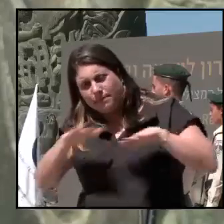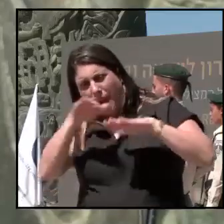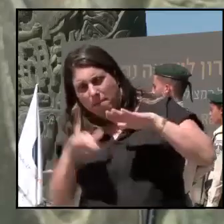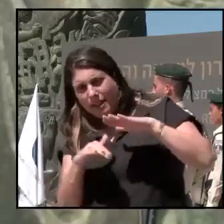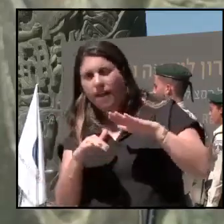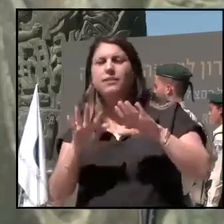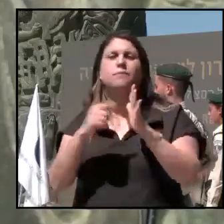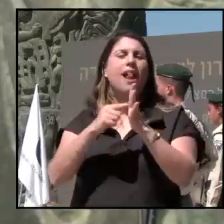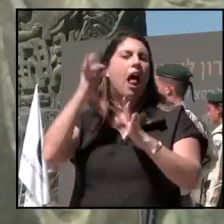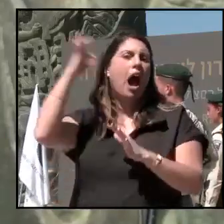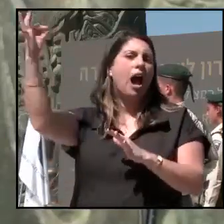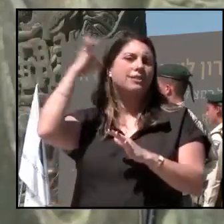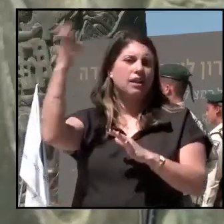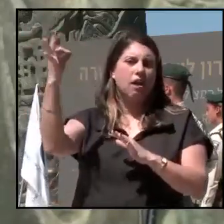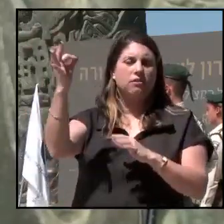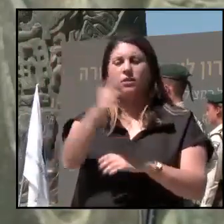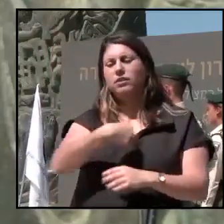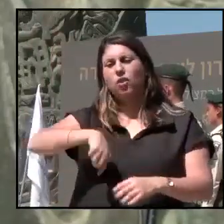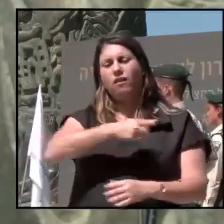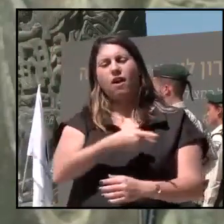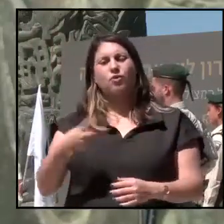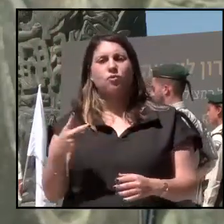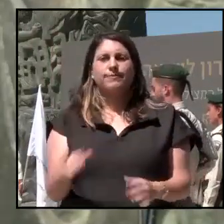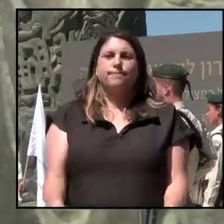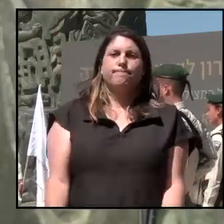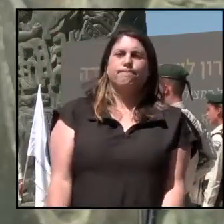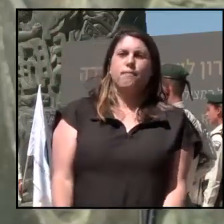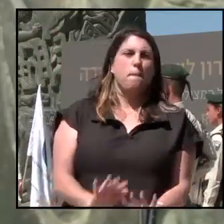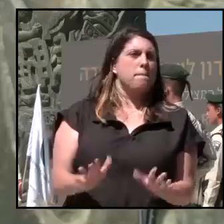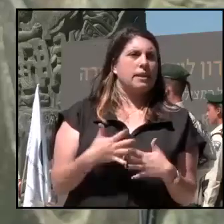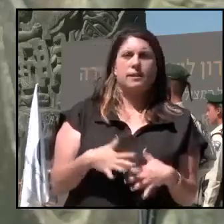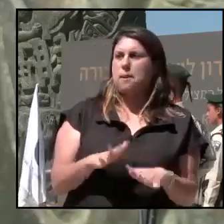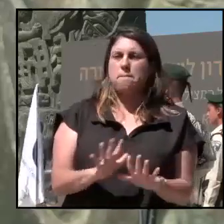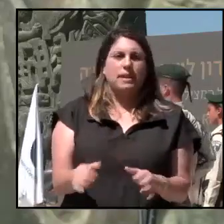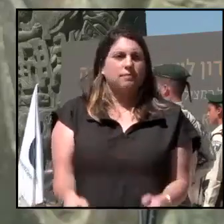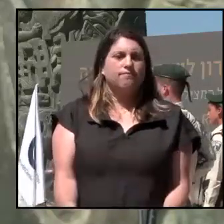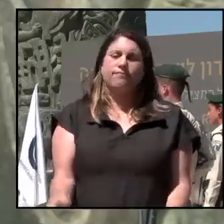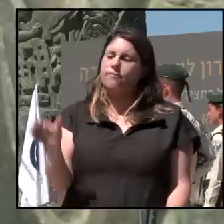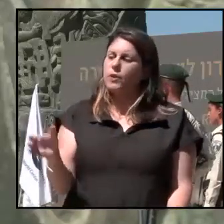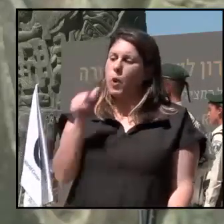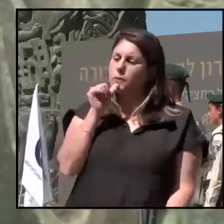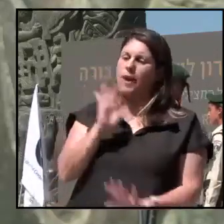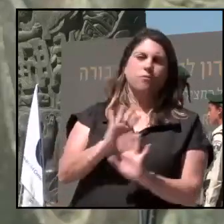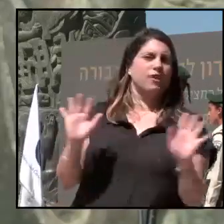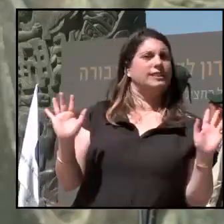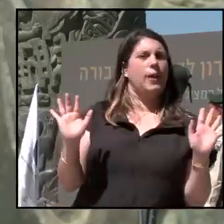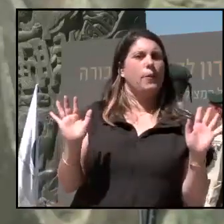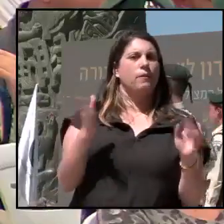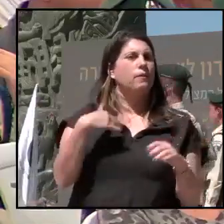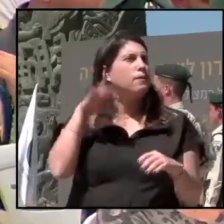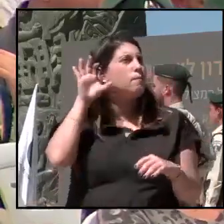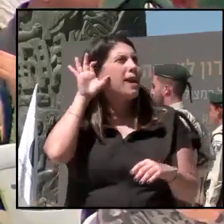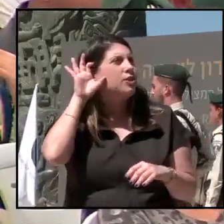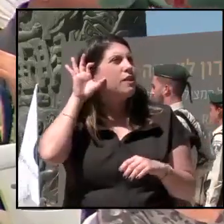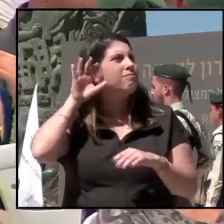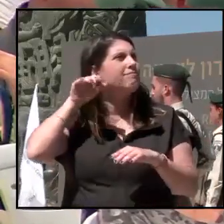הייתה אזעקה. שכבנו על המיטה ללא תנועה, ללא בגדים, רק כוס מים לידינו. היינו מקשיבים לקליק